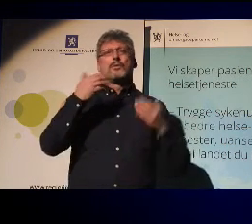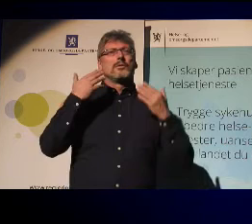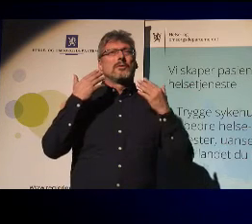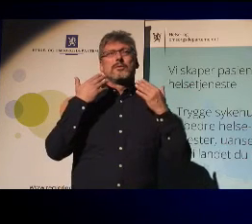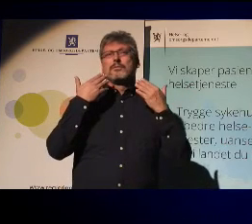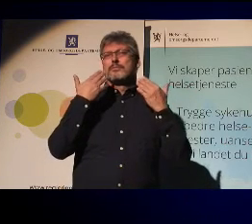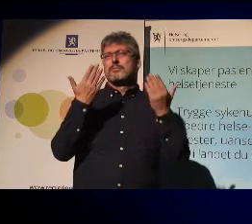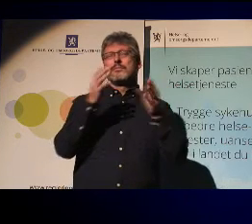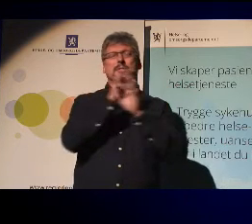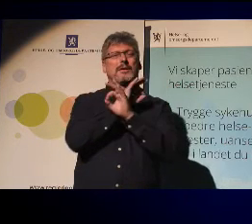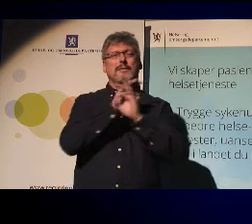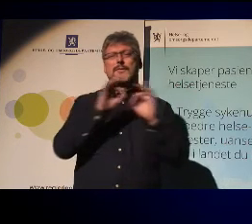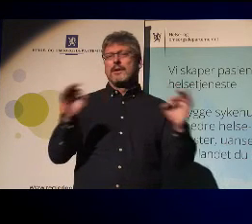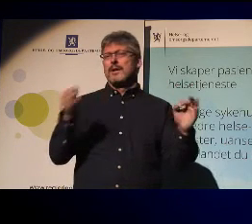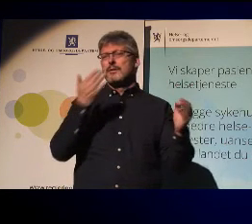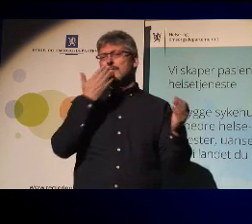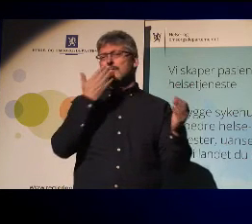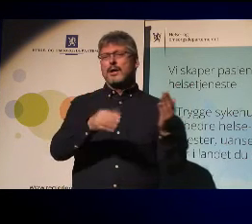Fina